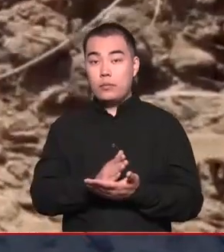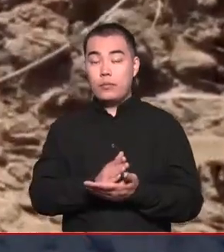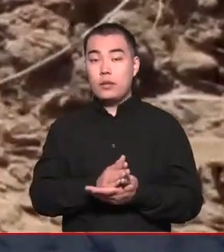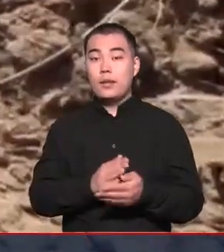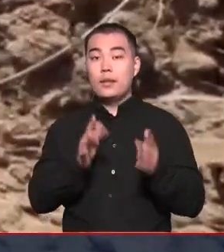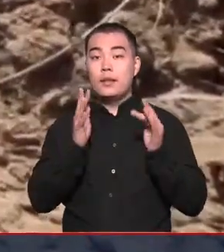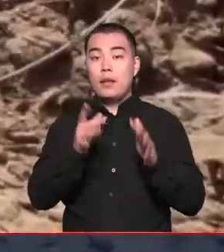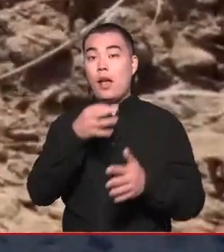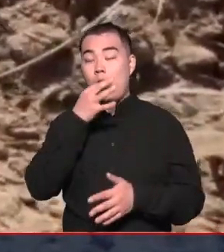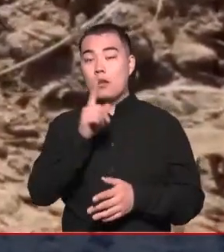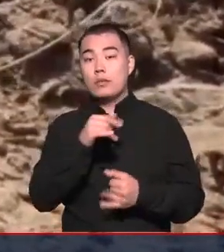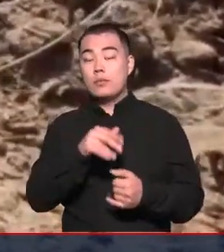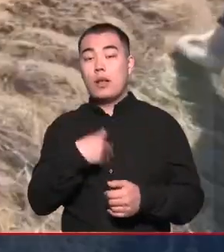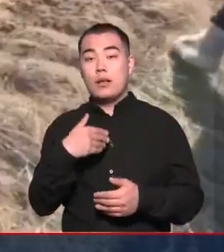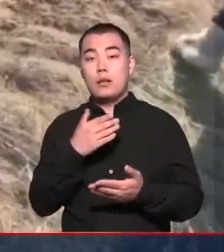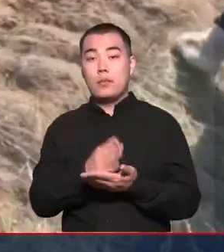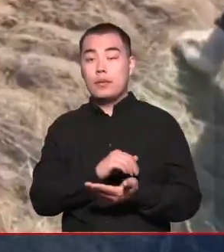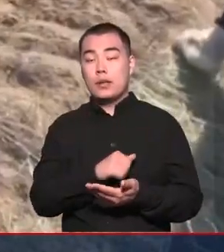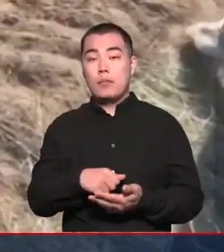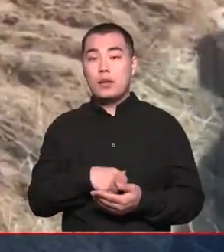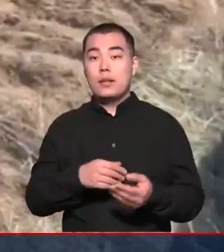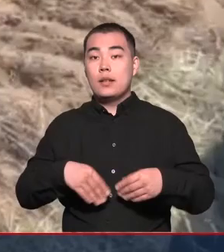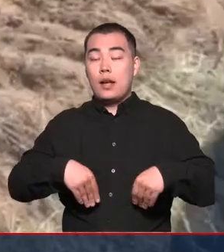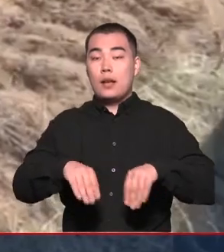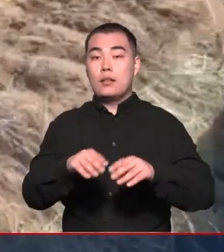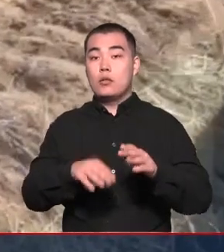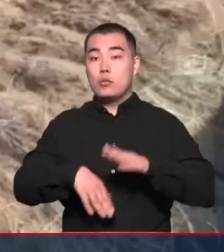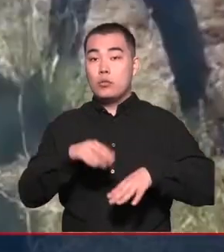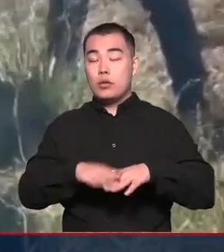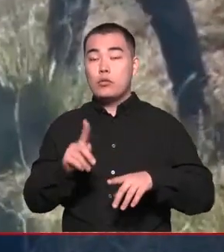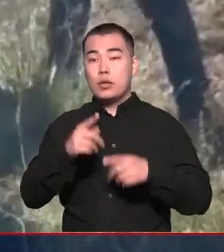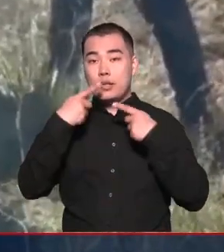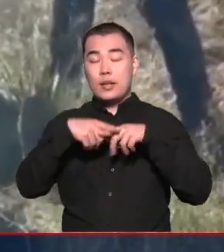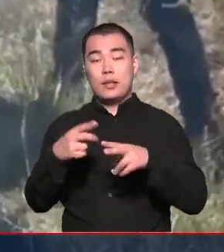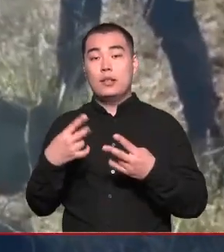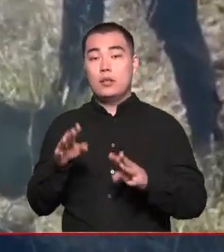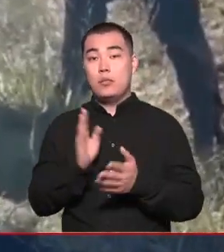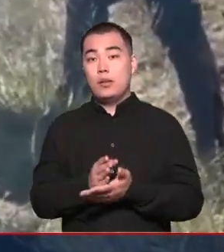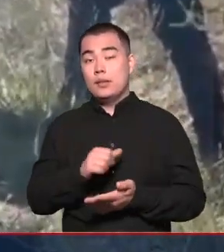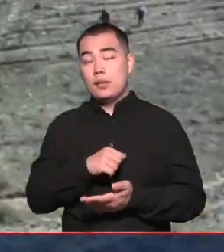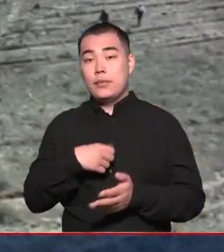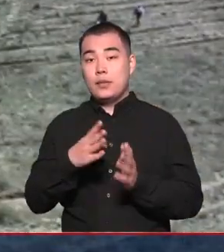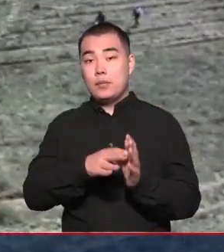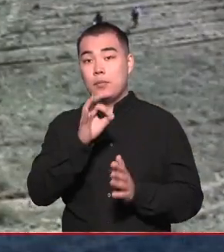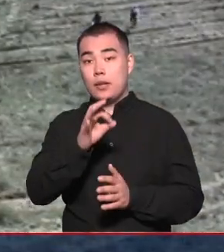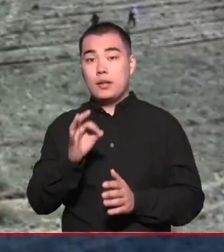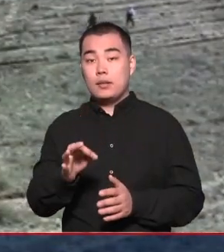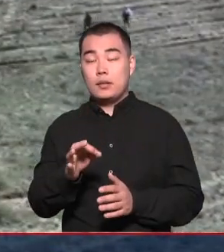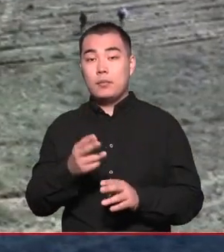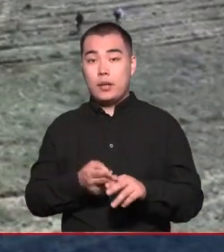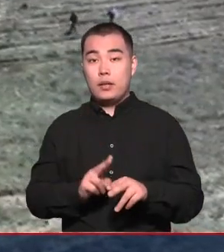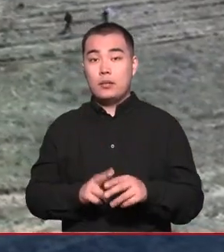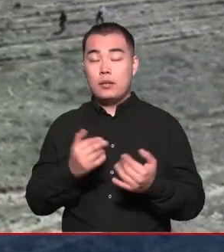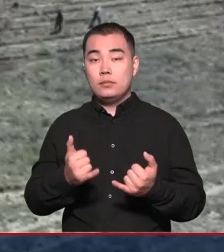Лесники утверждают, очень эффективно высаживать рассаду вручную, нежели с помощью техники. Приживаемость почти 90%, поэтому